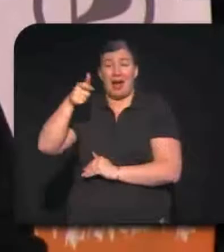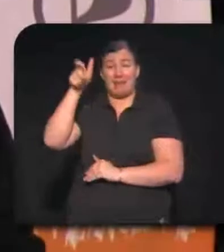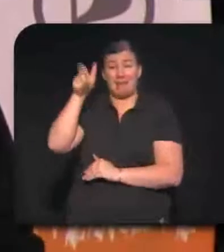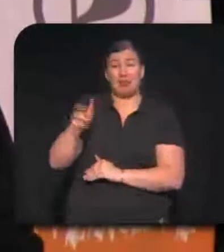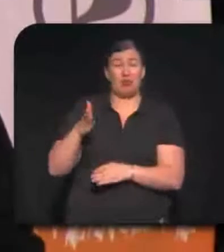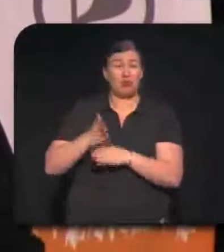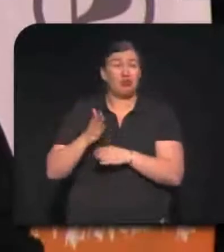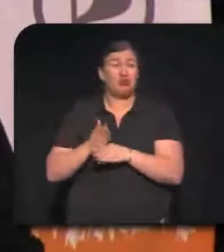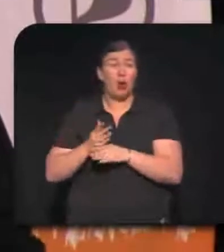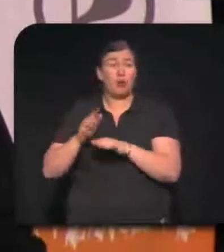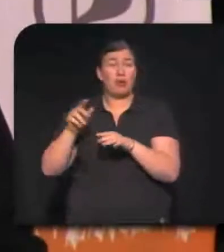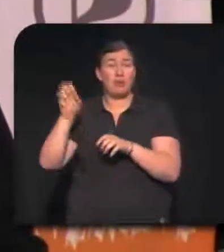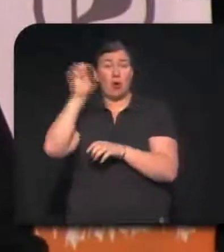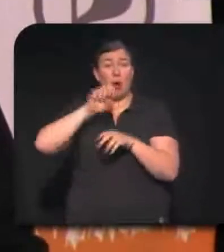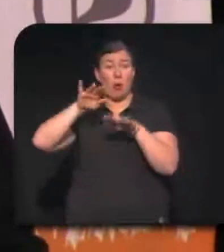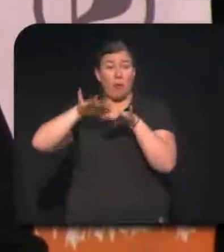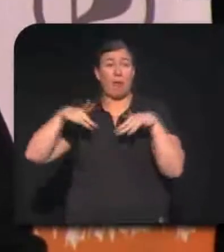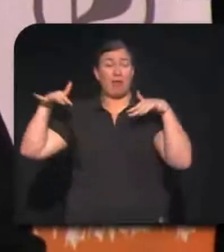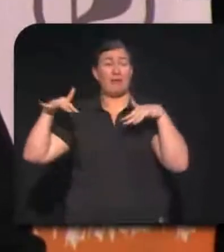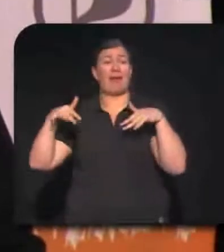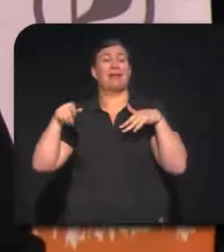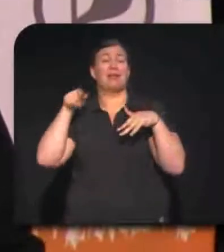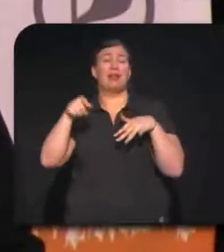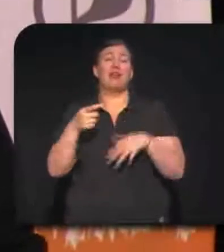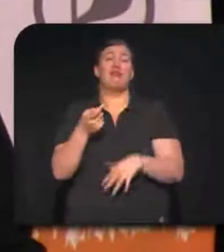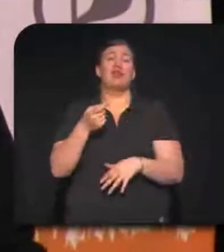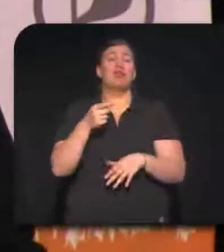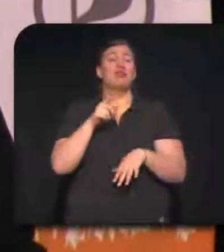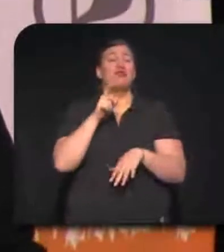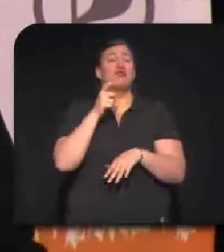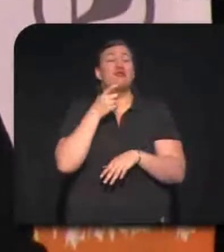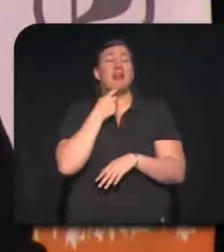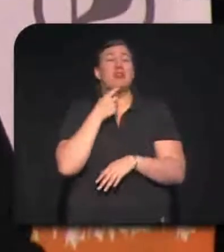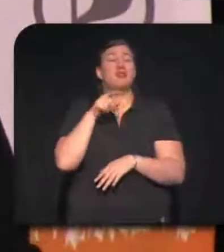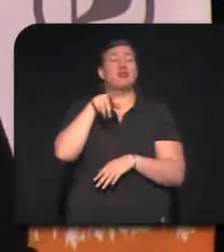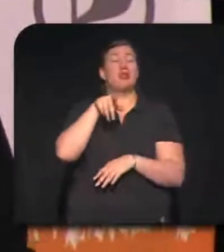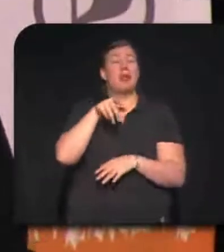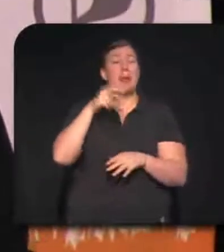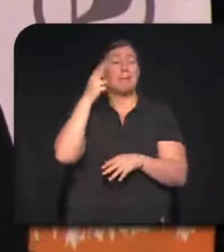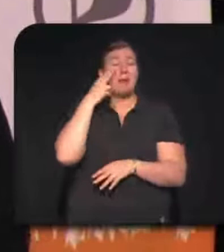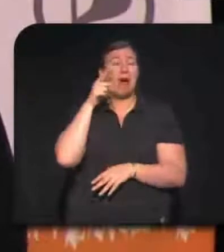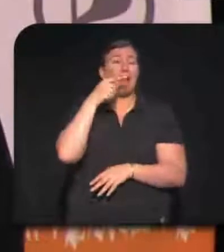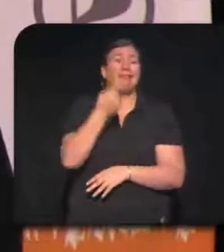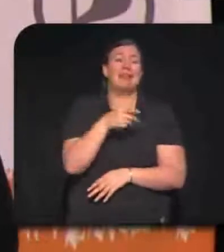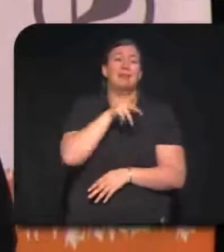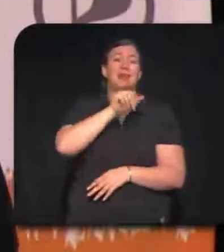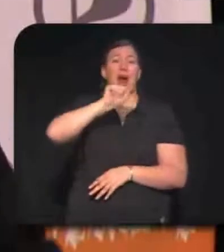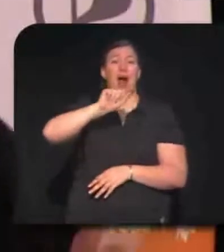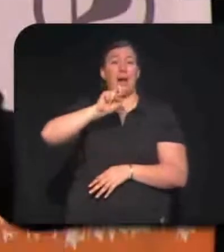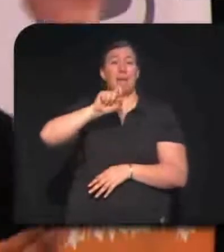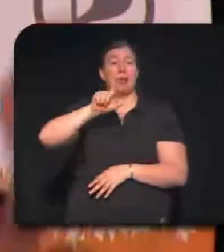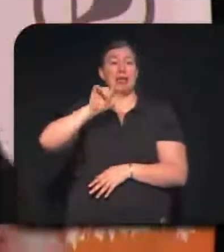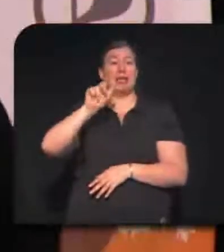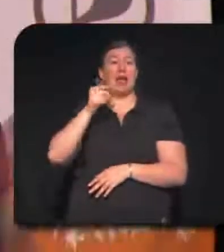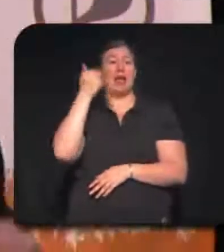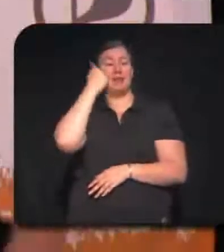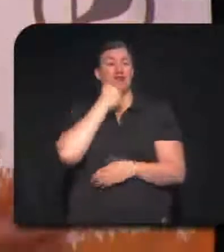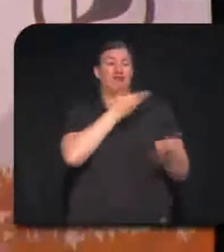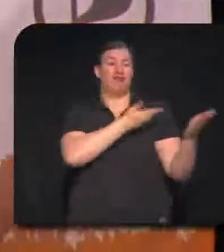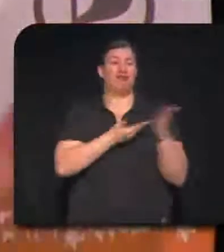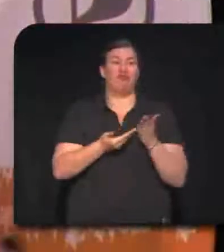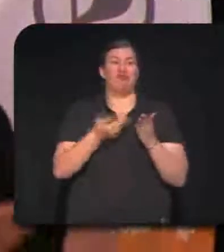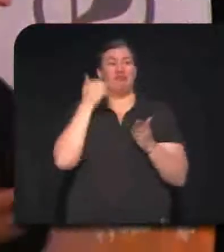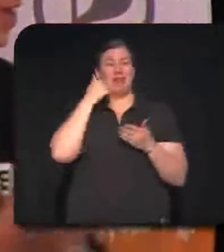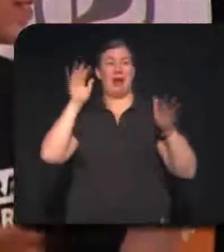auf diesen Parteitag hier das ist die Amelia von den schwedischen Piraten und die wird jetzt ein paar Worte zu euch sagen geht ihr richtig fetten Applaus